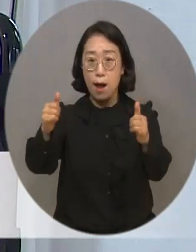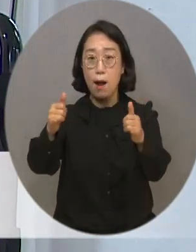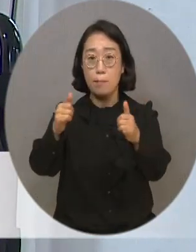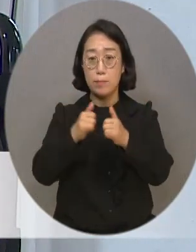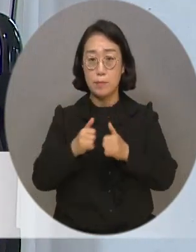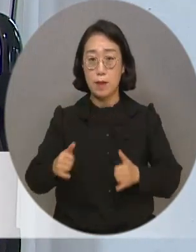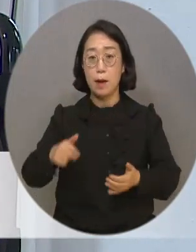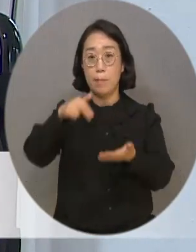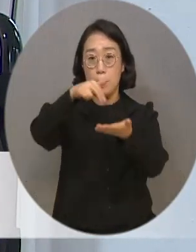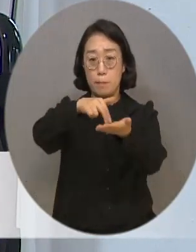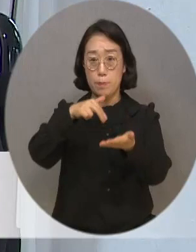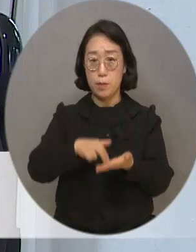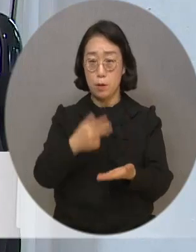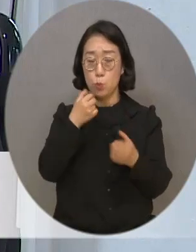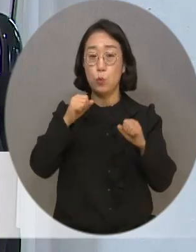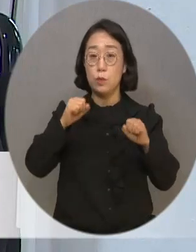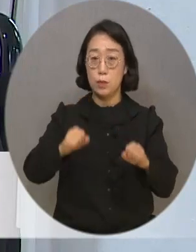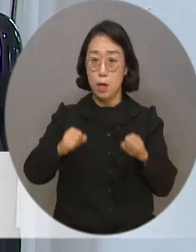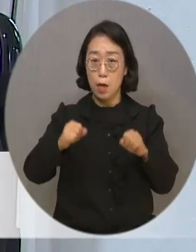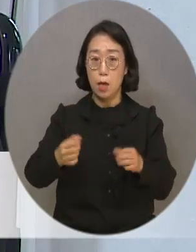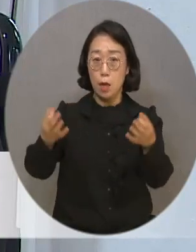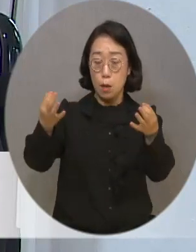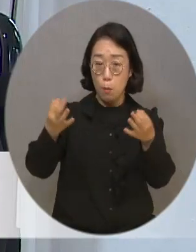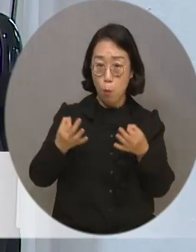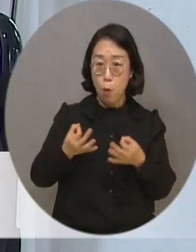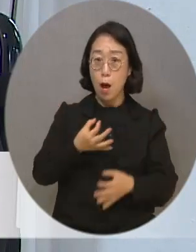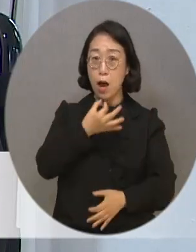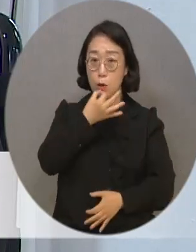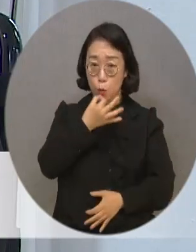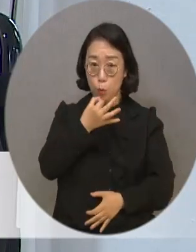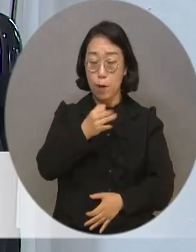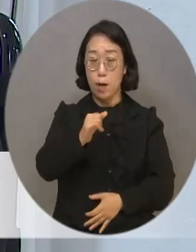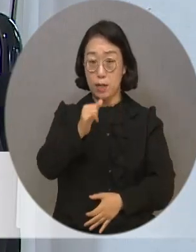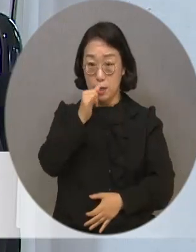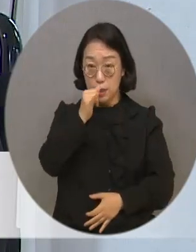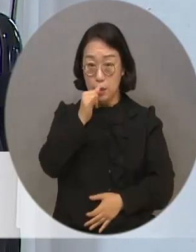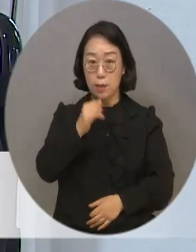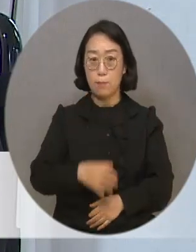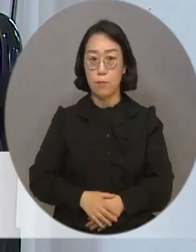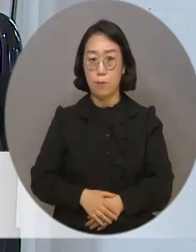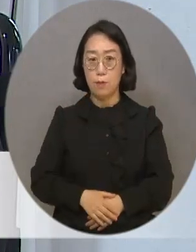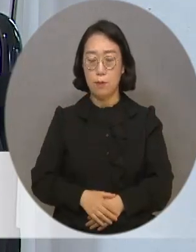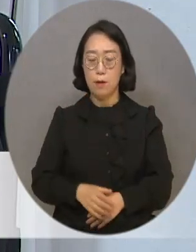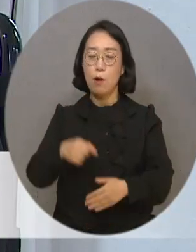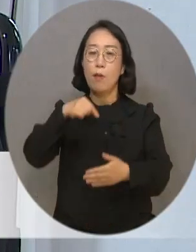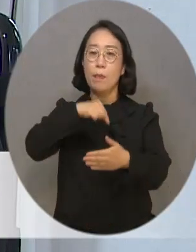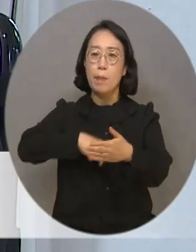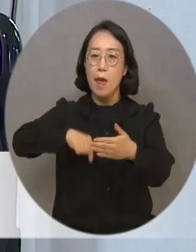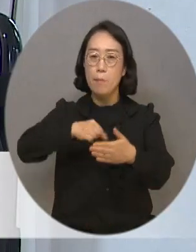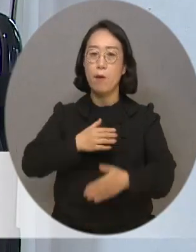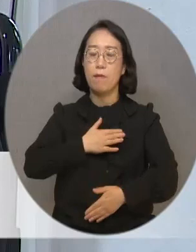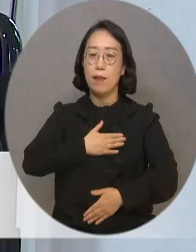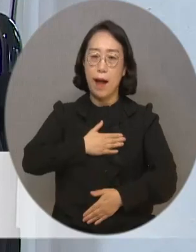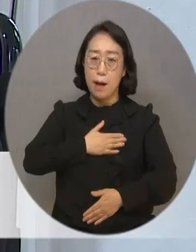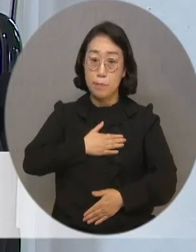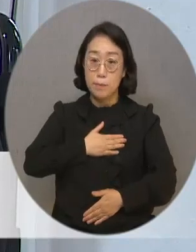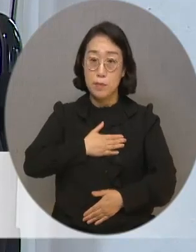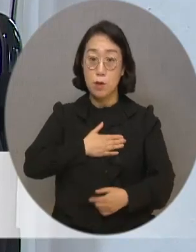사람으로서 존재하고 싶은 욕망이 크기 때문에 인간의 내면을